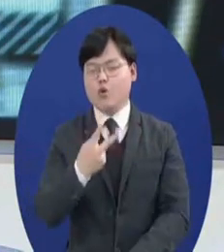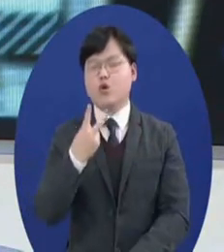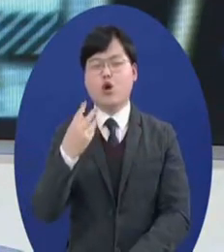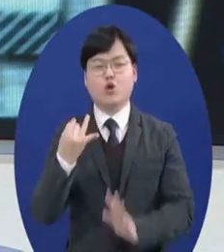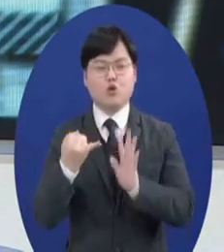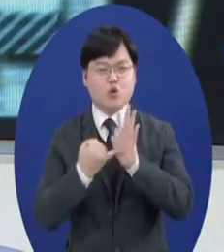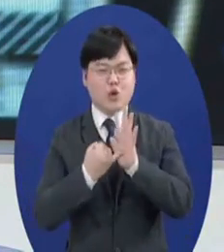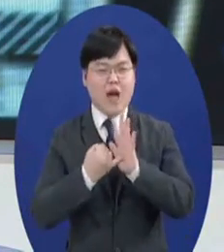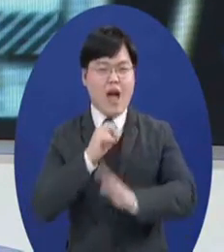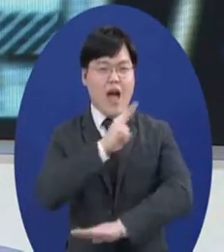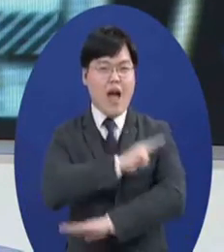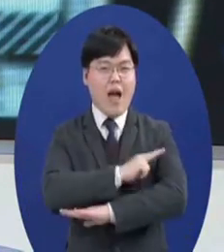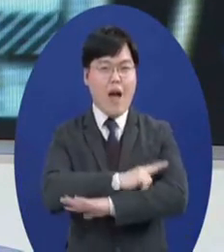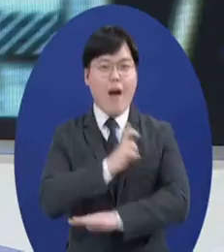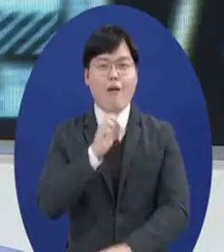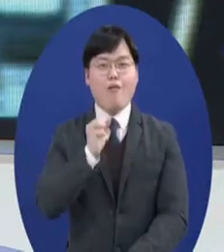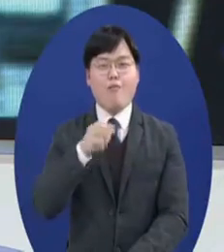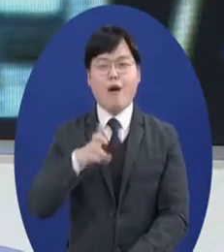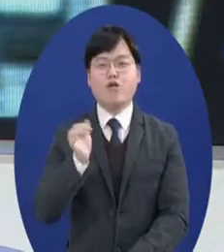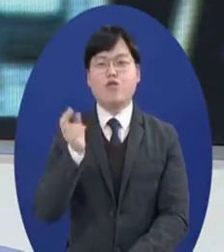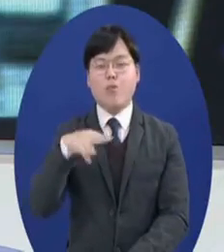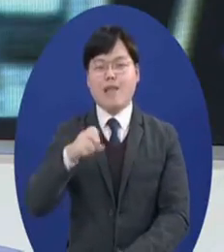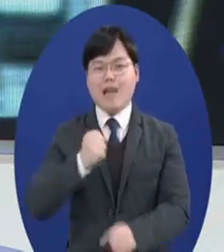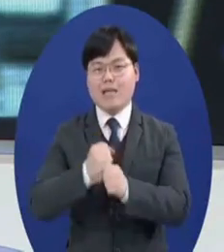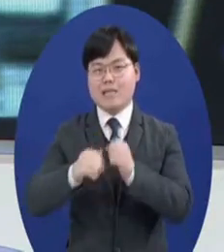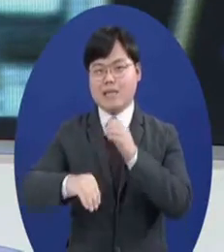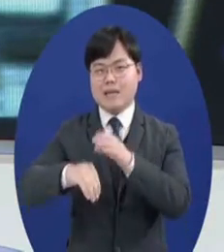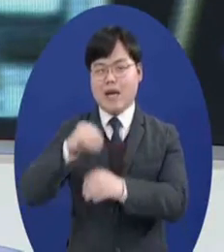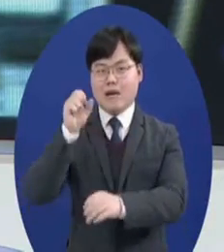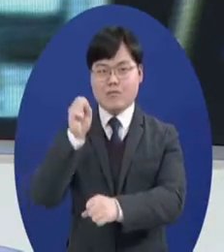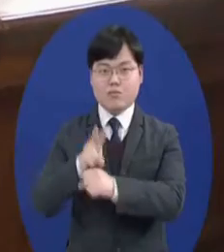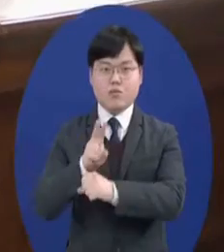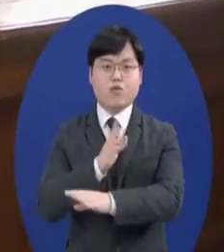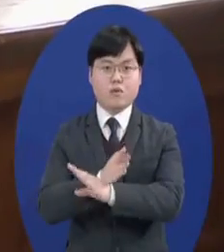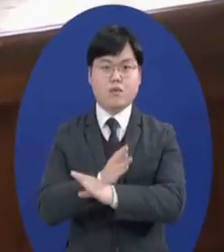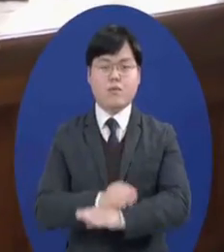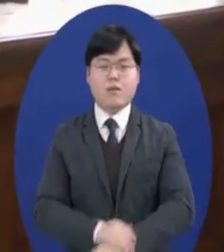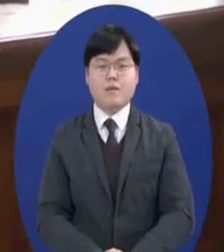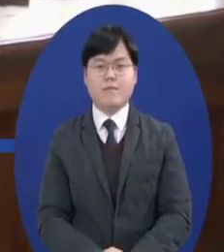байсан Хурамда Батуулдыг албан үүргээс нь чөлөөлсөн байна.